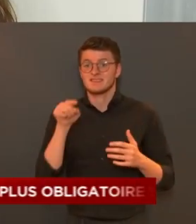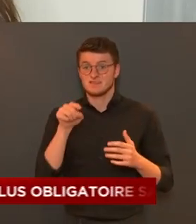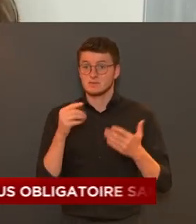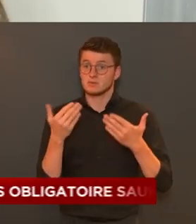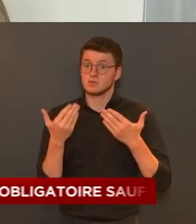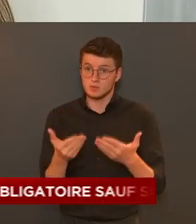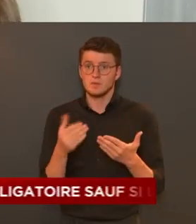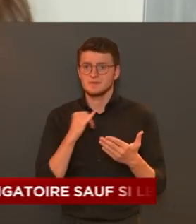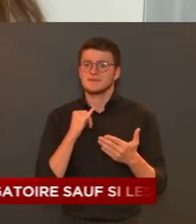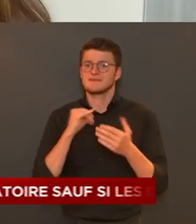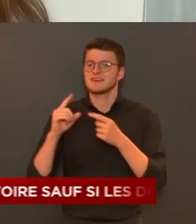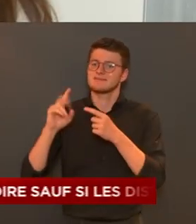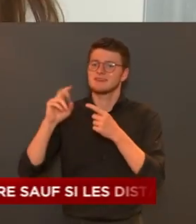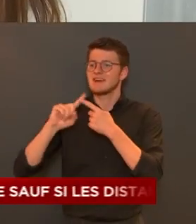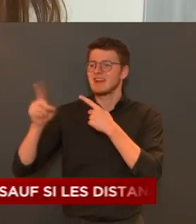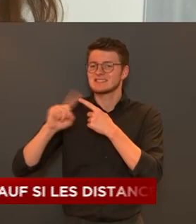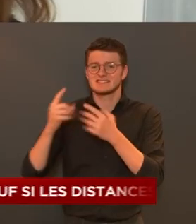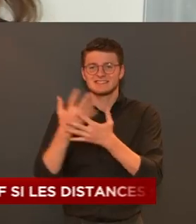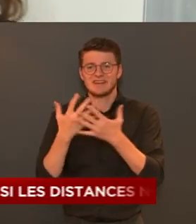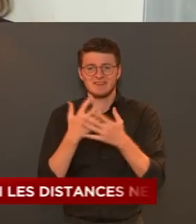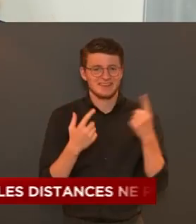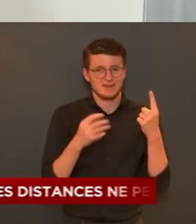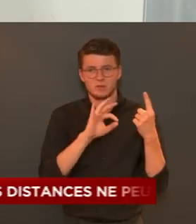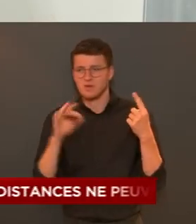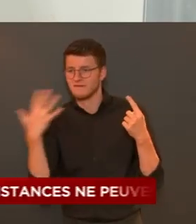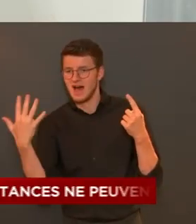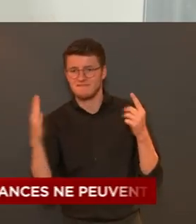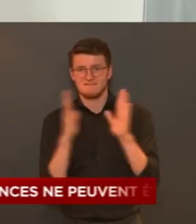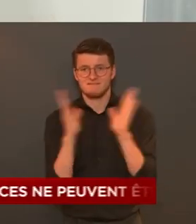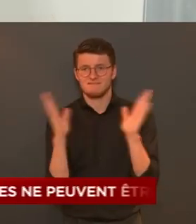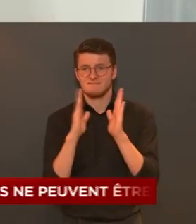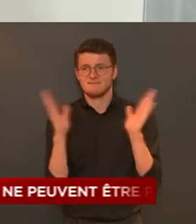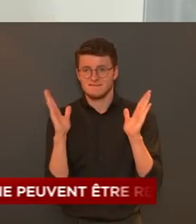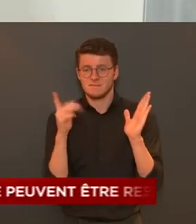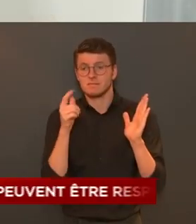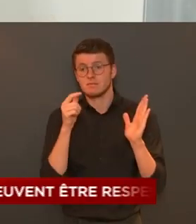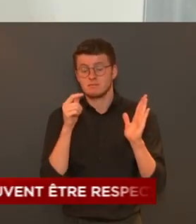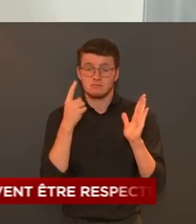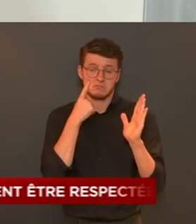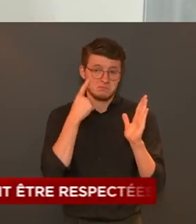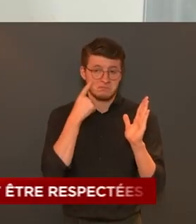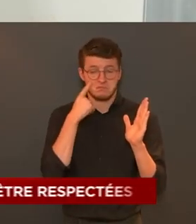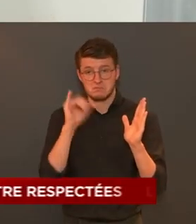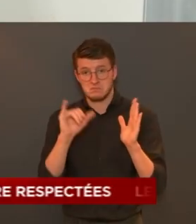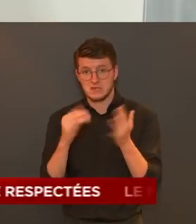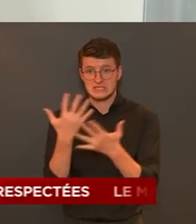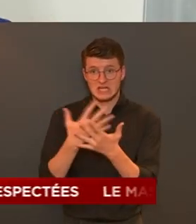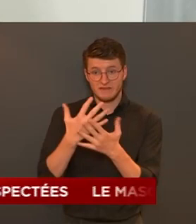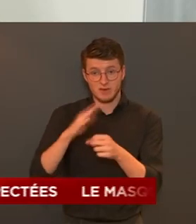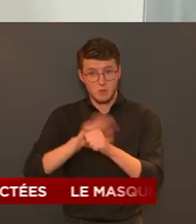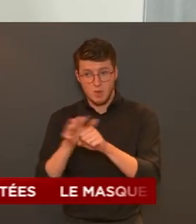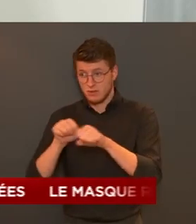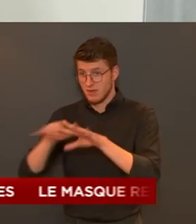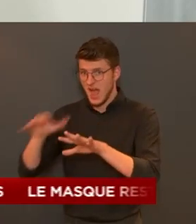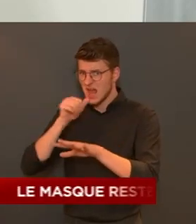Et ça, c'est ce chiffre de référence qu'on a voulu fixer. Donc, évidemment, la situation sanitaire va